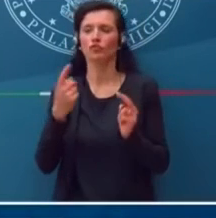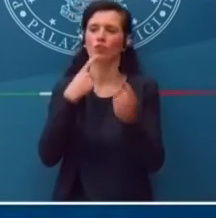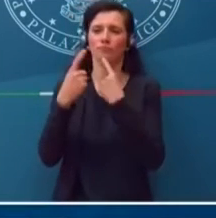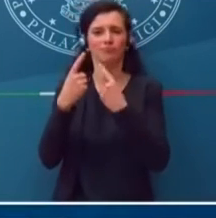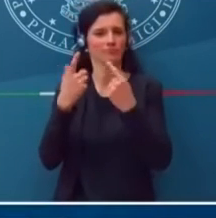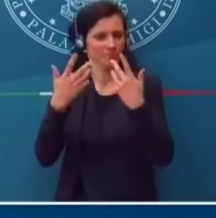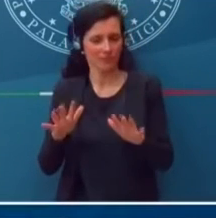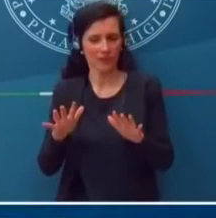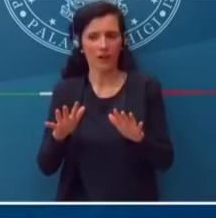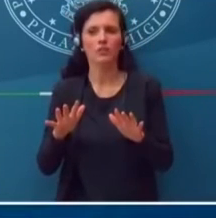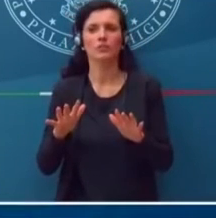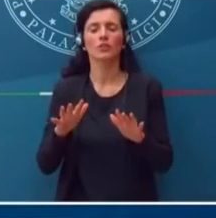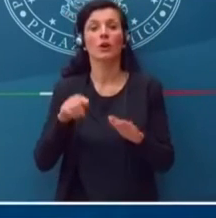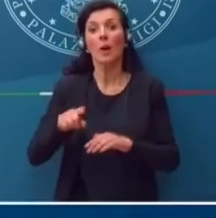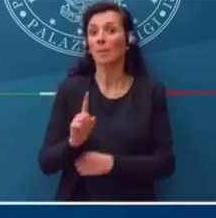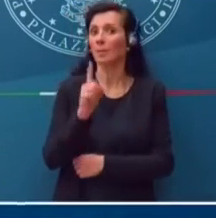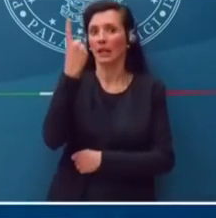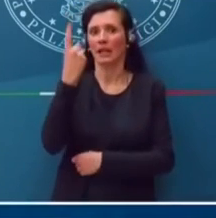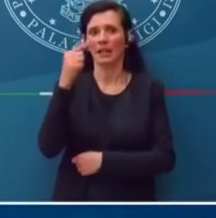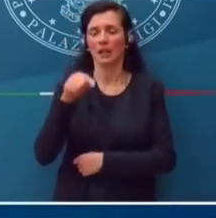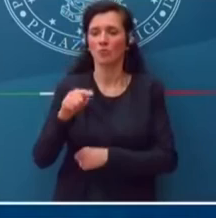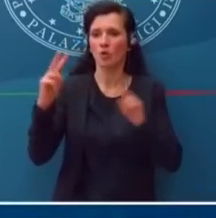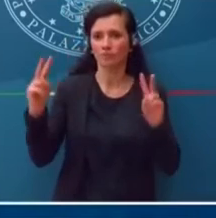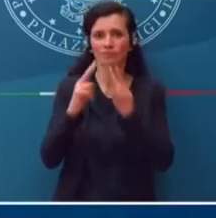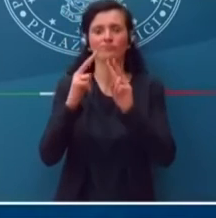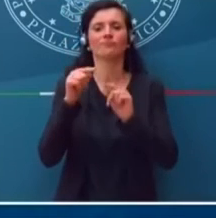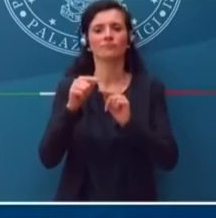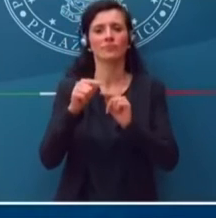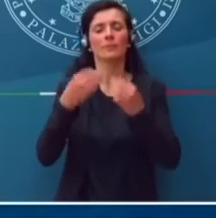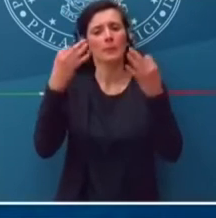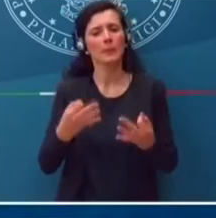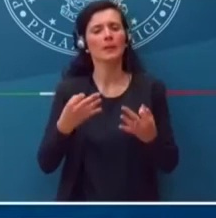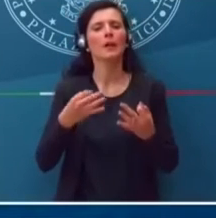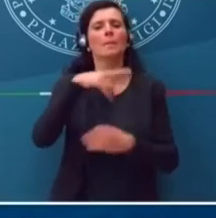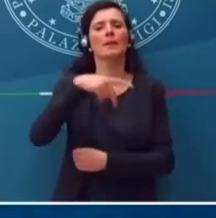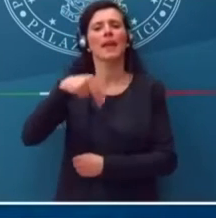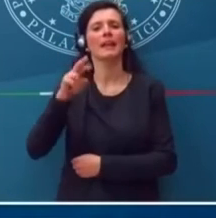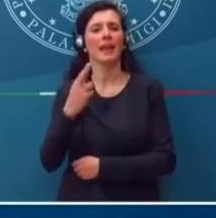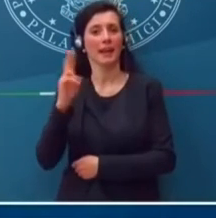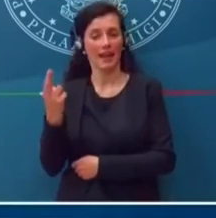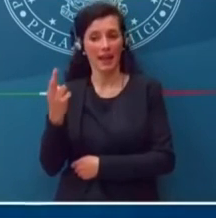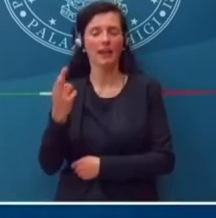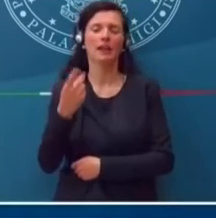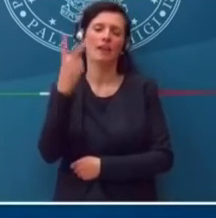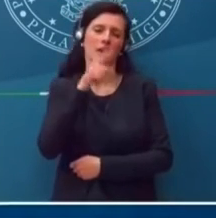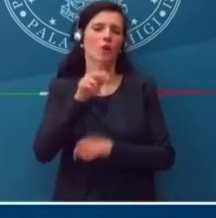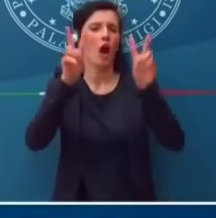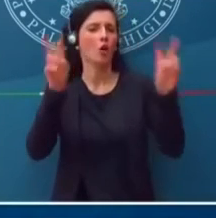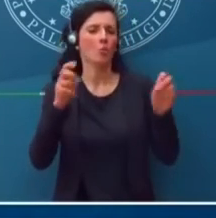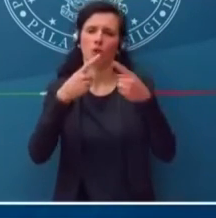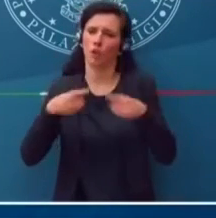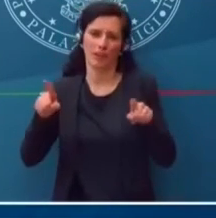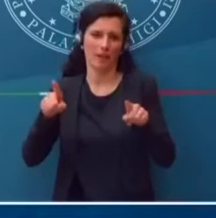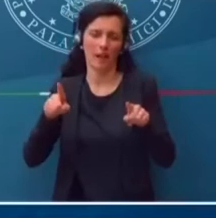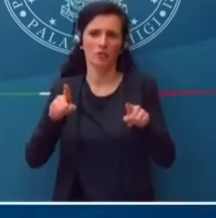sulla futura, è il primo incontro di una serie sull'attuazione del PNRR, quindi su un argomento diverso, ma sono molto